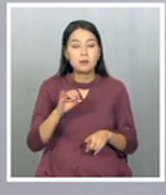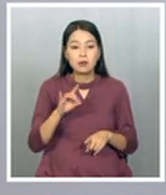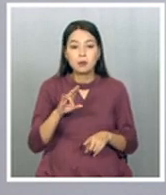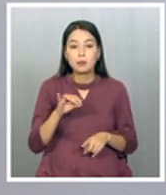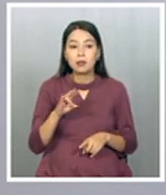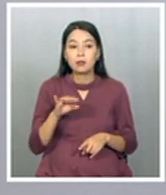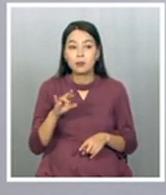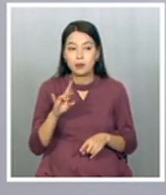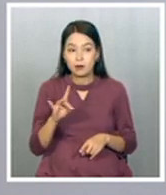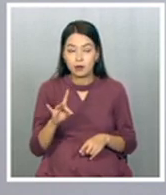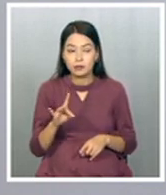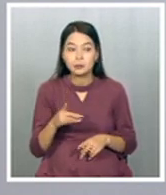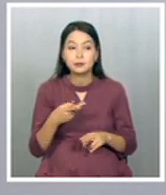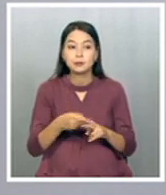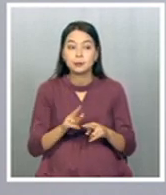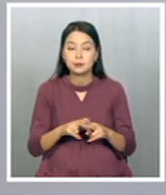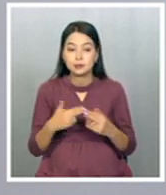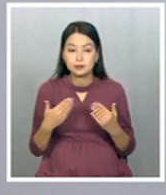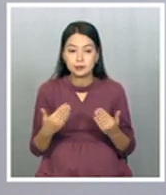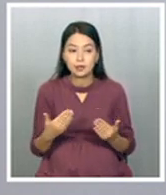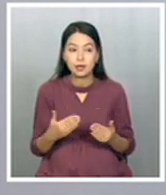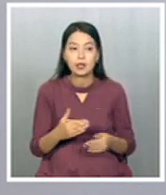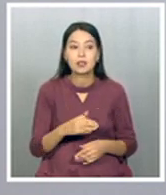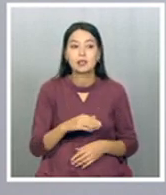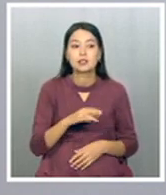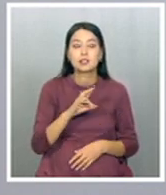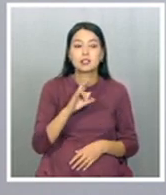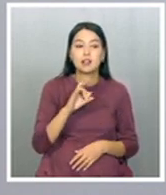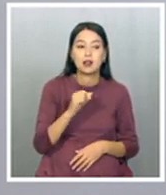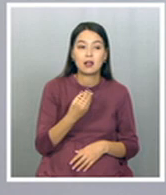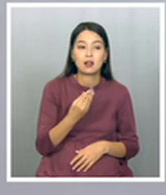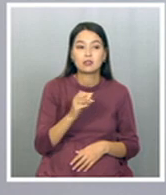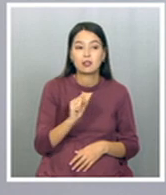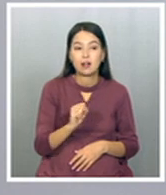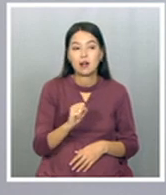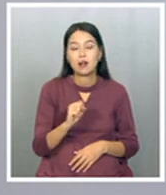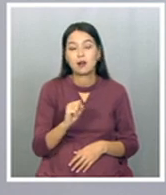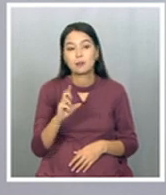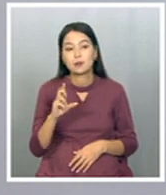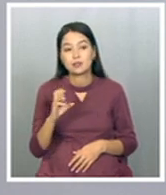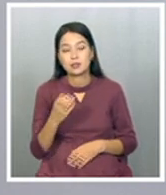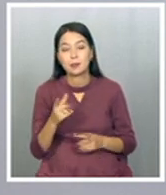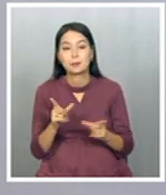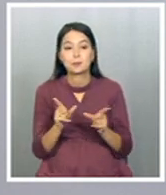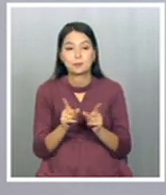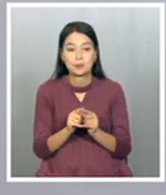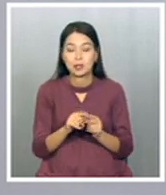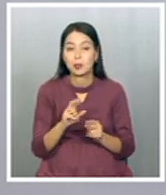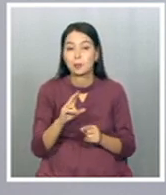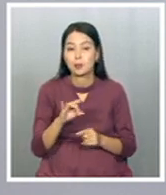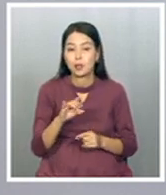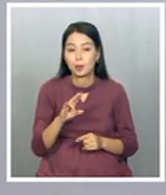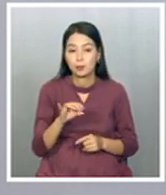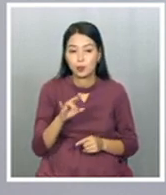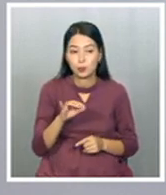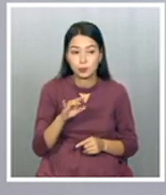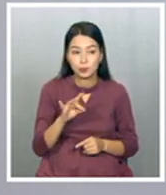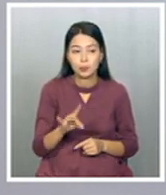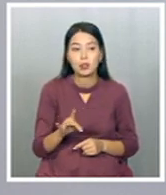екен. Сондықтан HA мен BC қабырғалары перпендикуляр, және HB мен